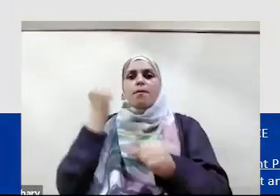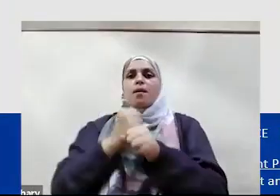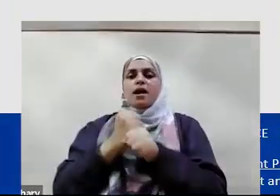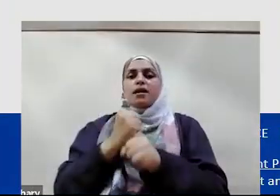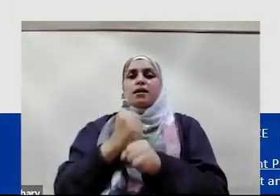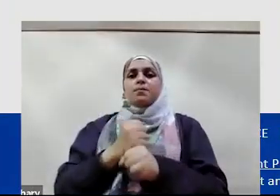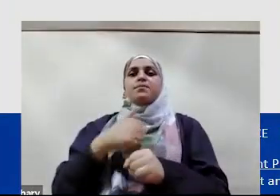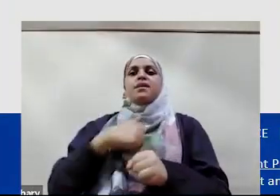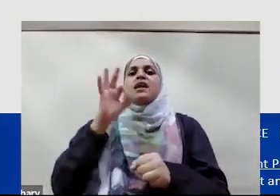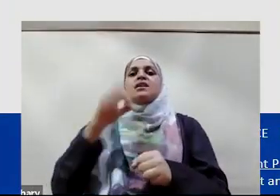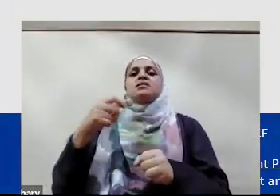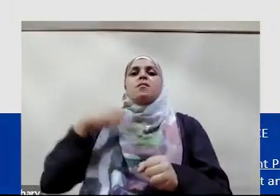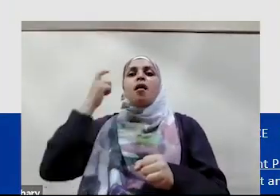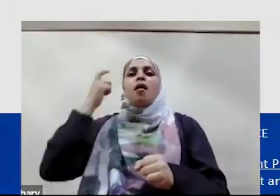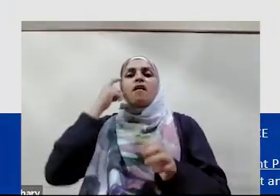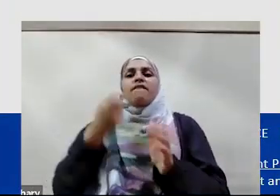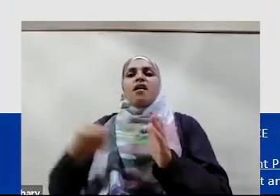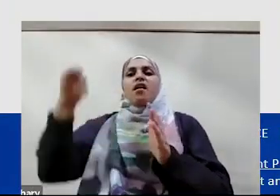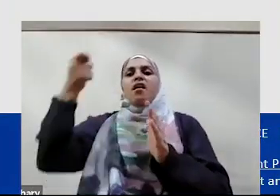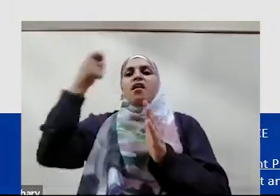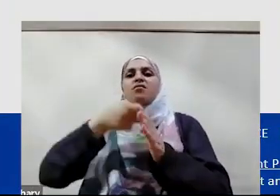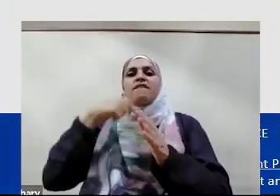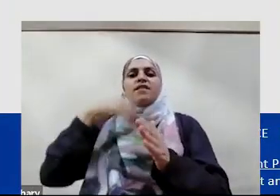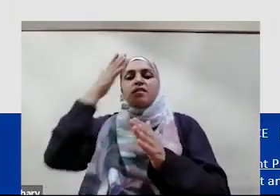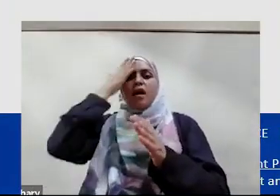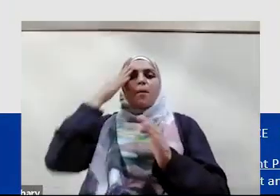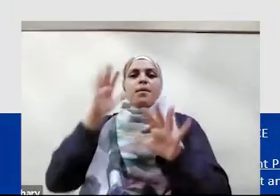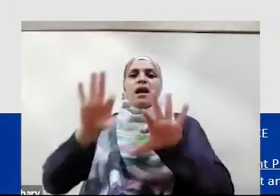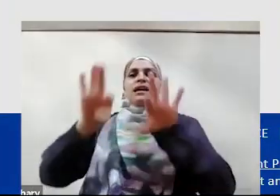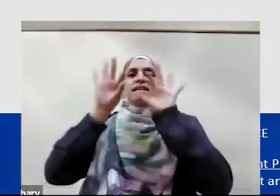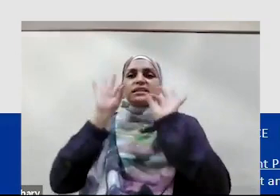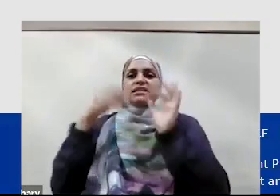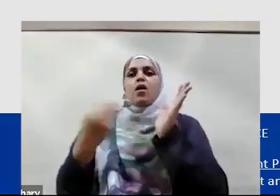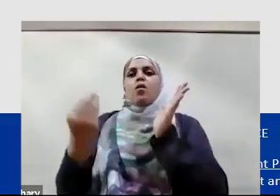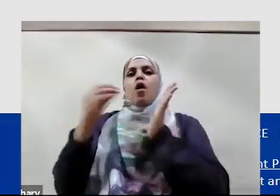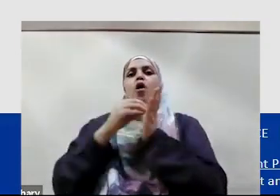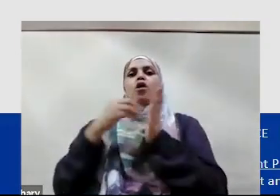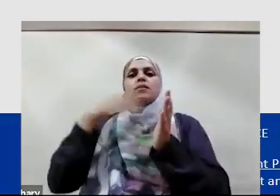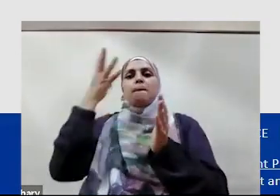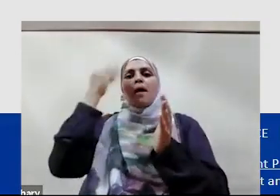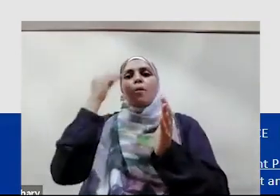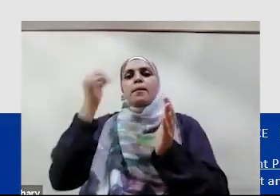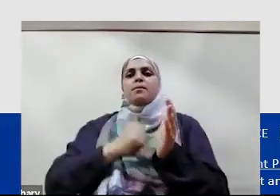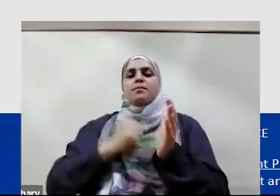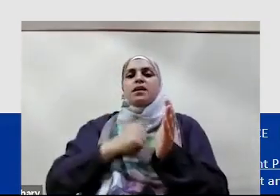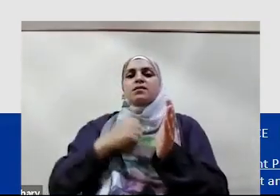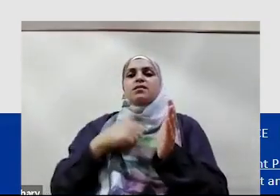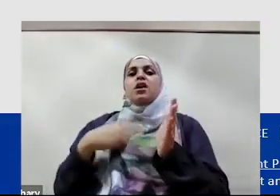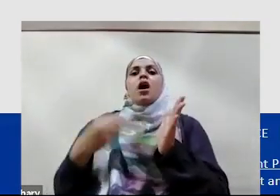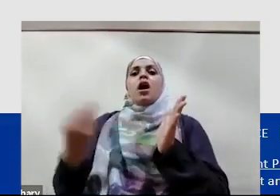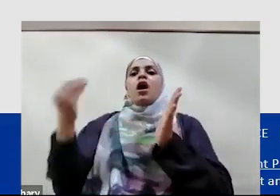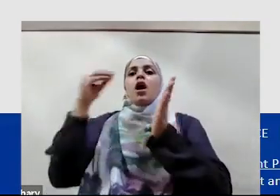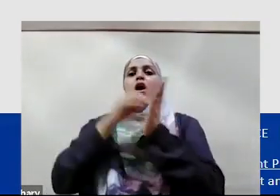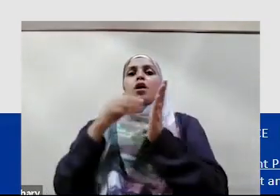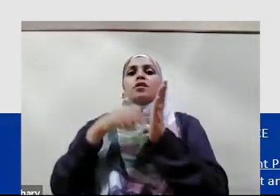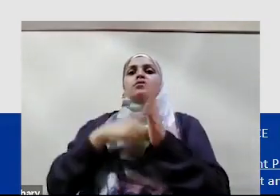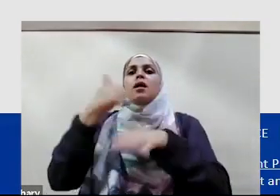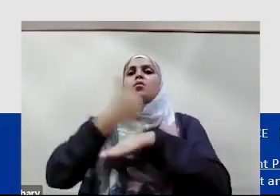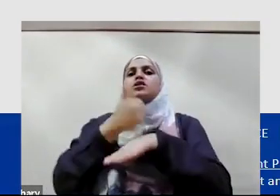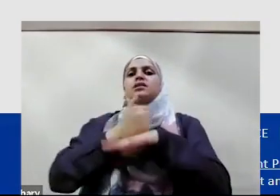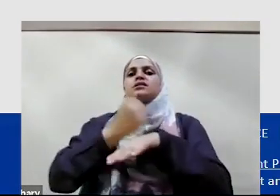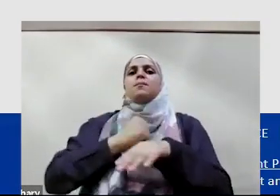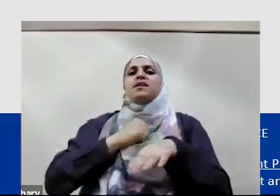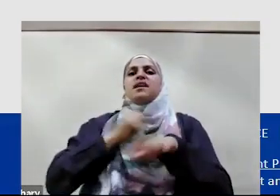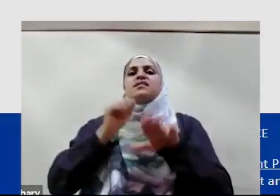إن أنا أعمل إضافة خبرة جديدة وأحط المعلومات بتاعتي، أقدر إن أنا أحط أنا المؤسسة اللي أنا